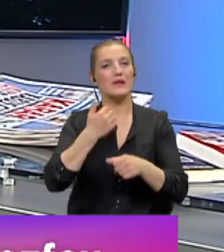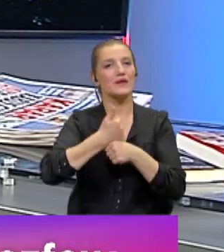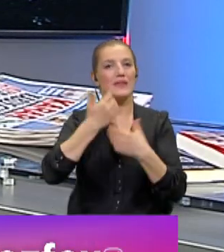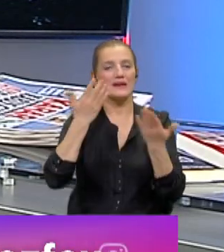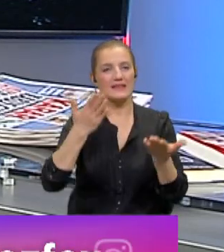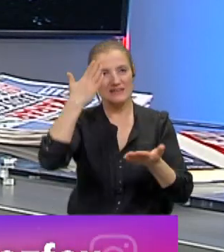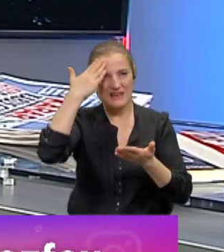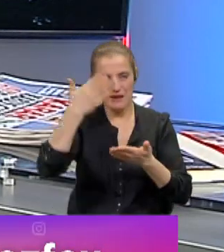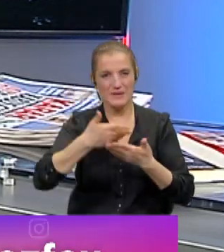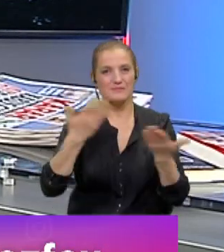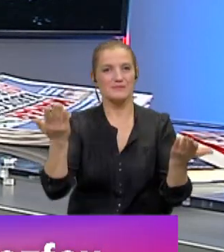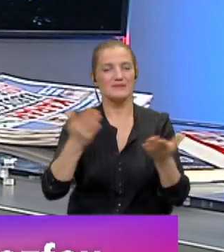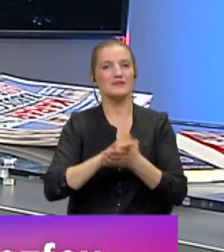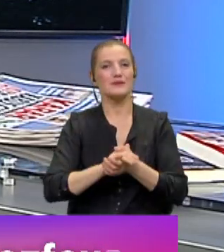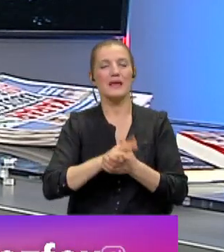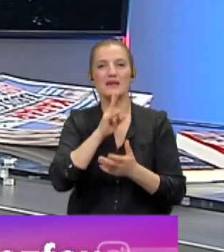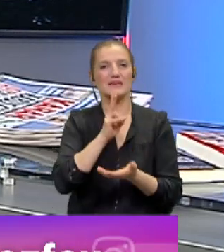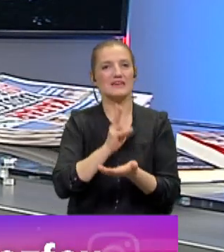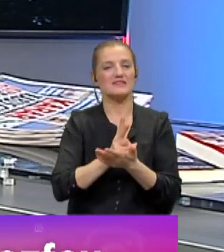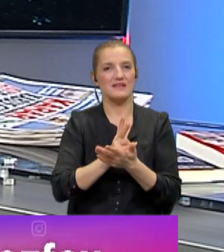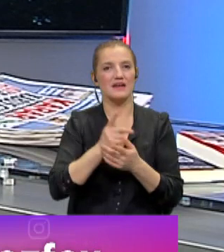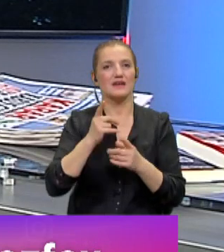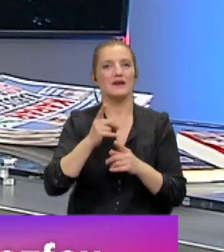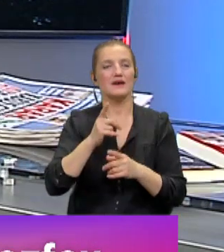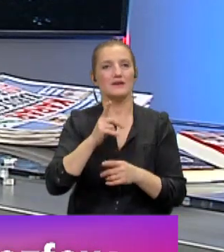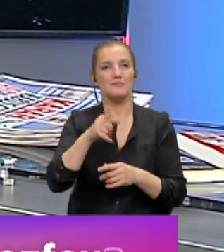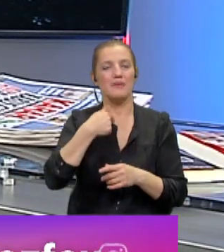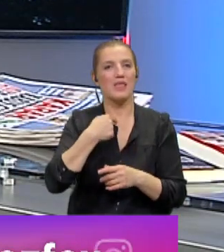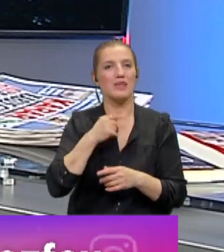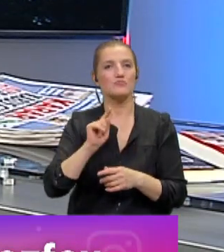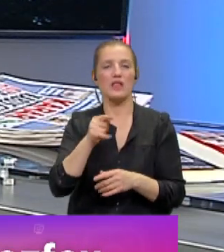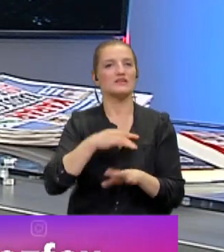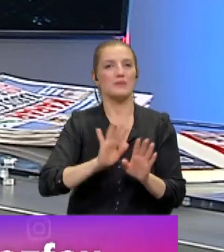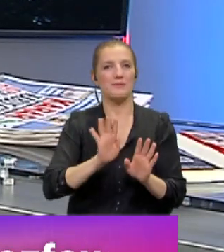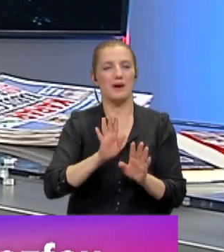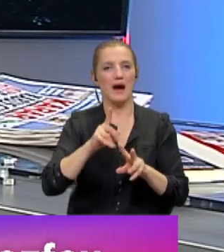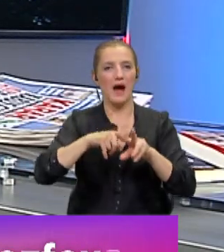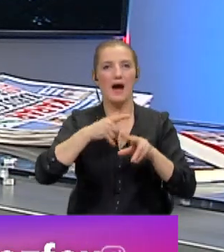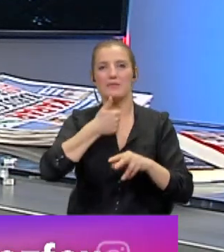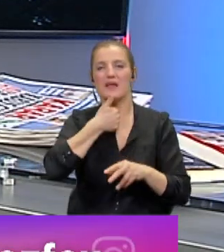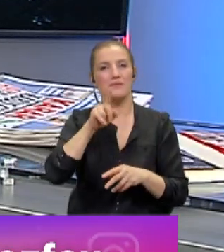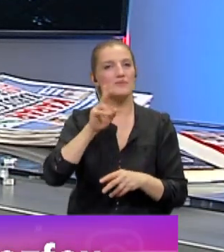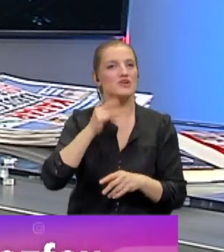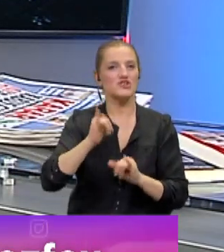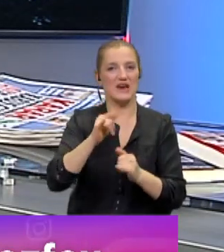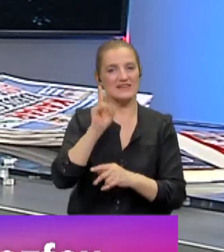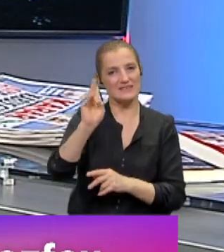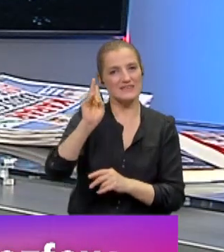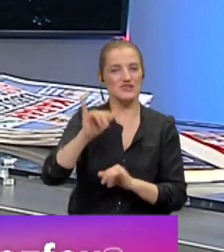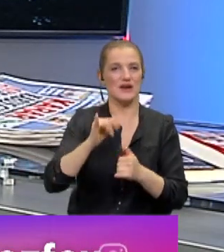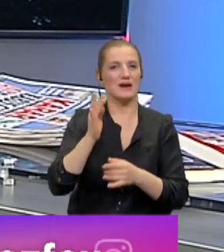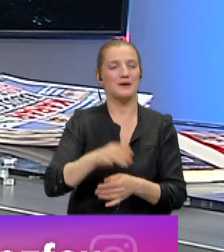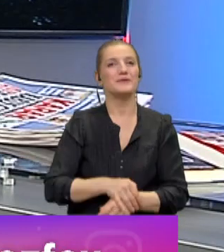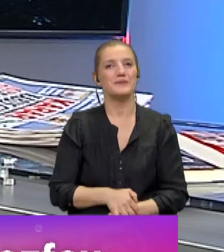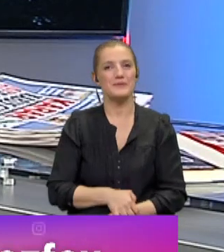Günaydınlar selamlarımızı yeterim kesinlikle bir telif hakkı vesaire ben bulaşmama Ahmet abi bu şaka zi şakanı Evet